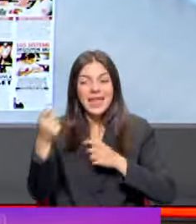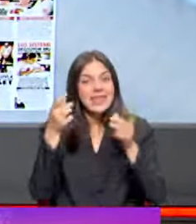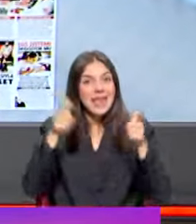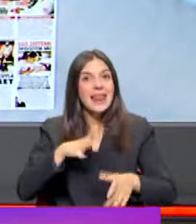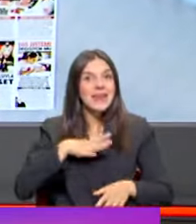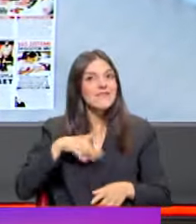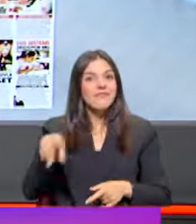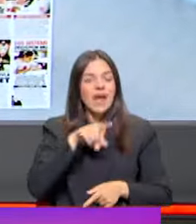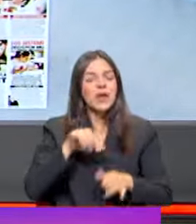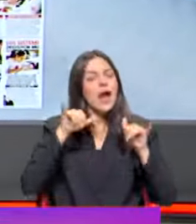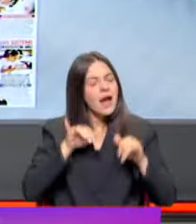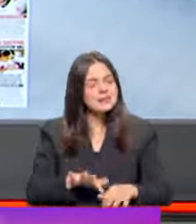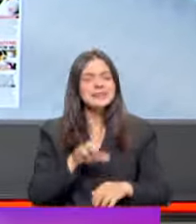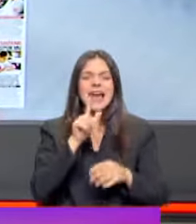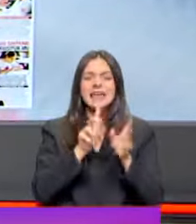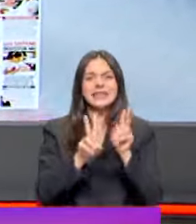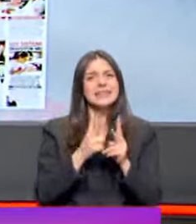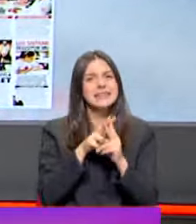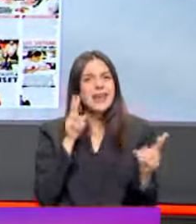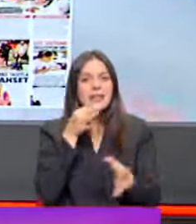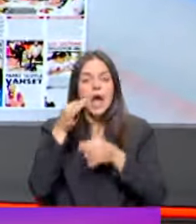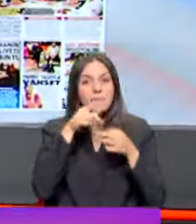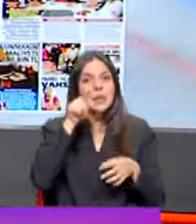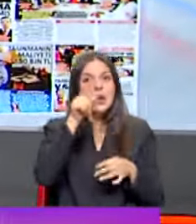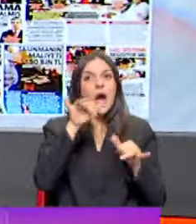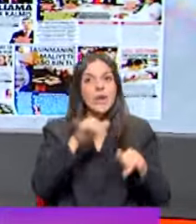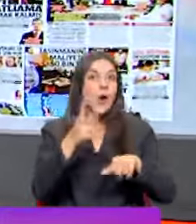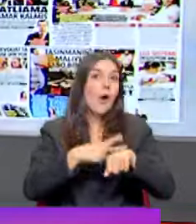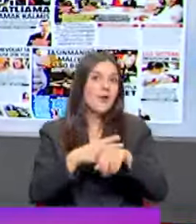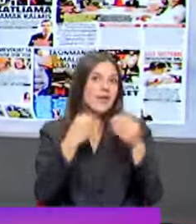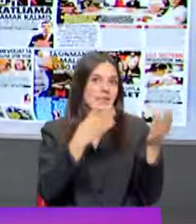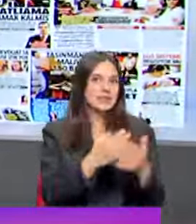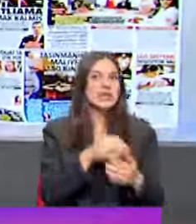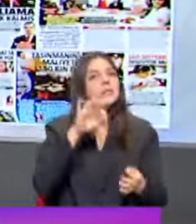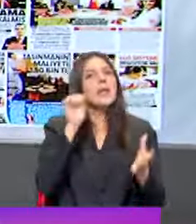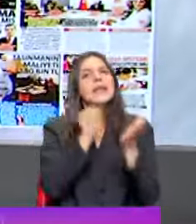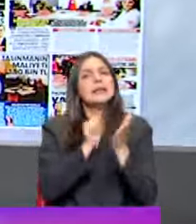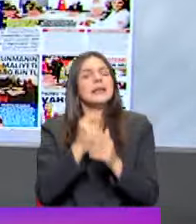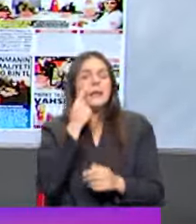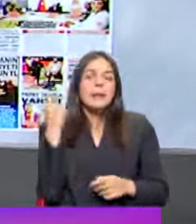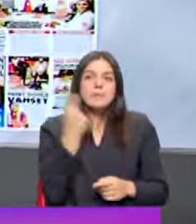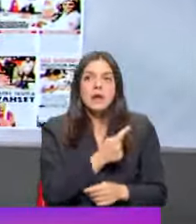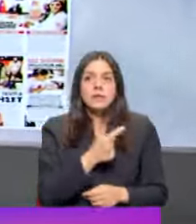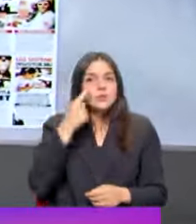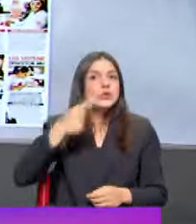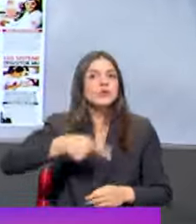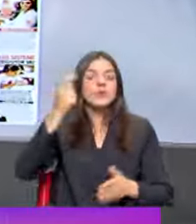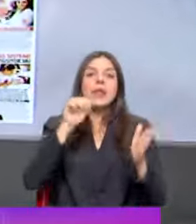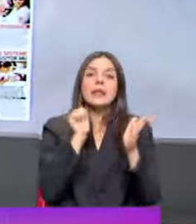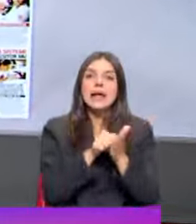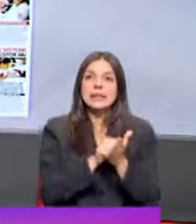diye. Aslında sıradaki haber biraz onlara, o durumlara örnek. Gazetelere şöyle bir bakalım. Cumhuriyet